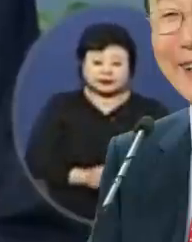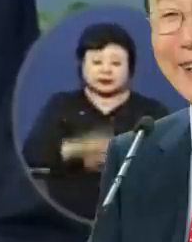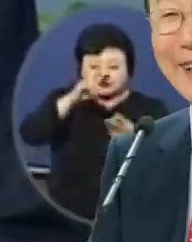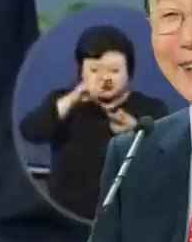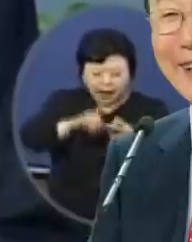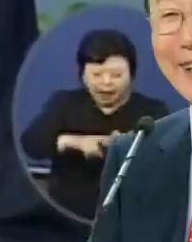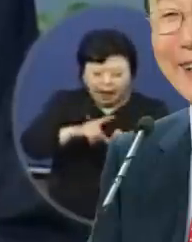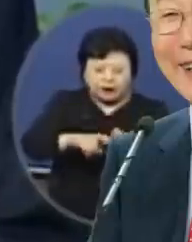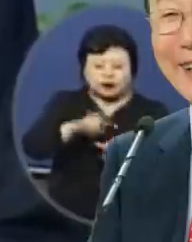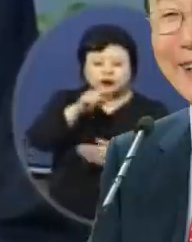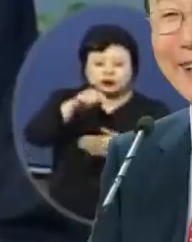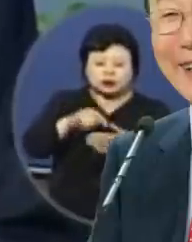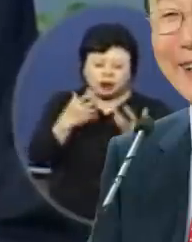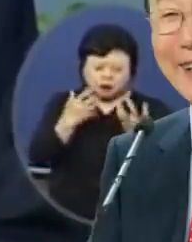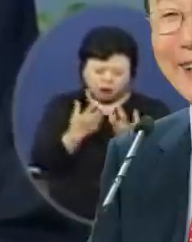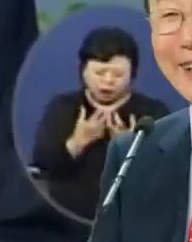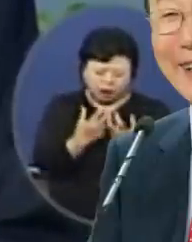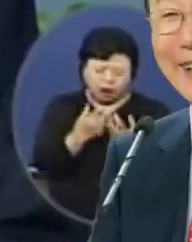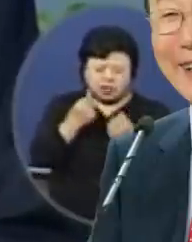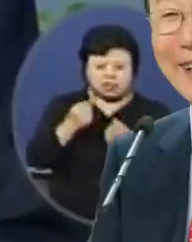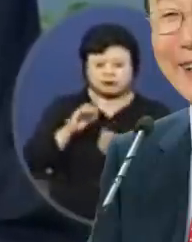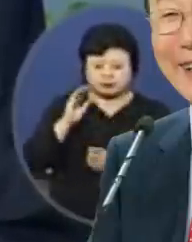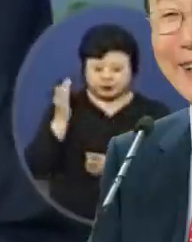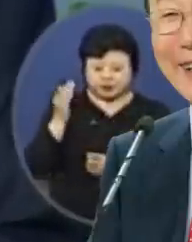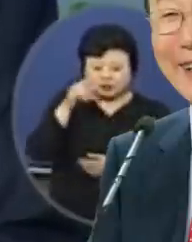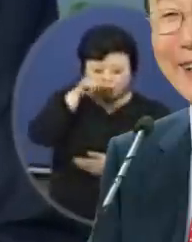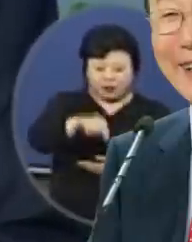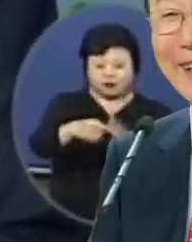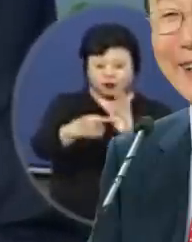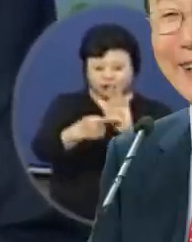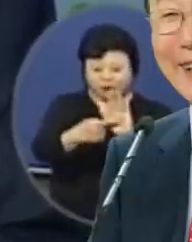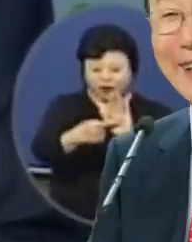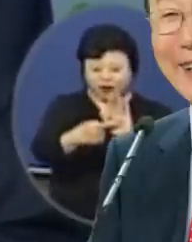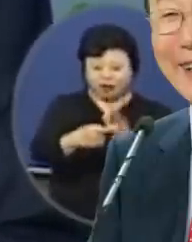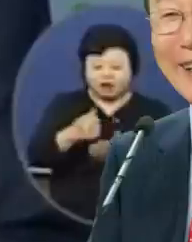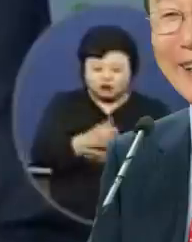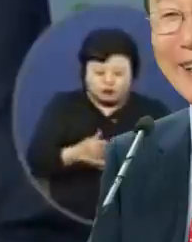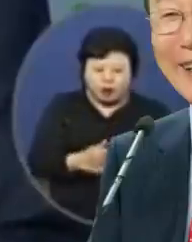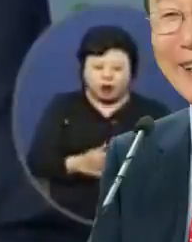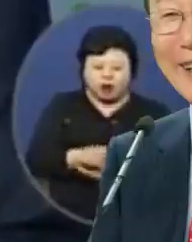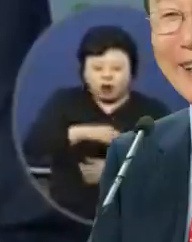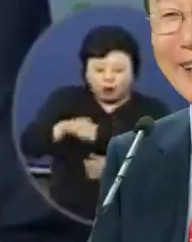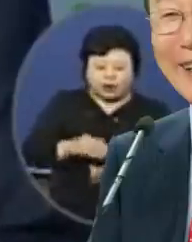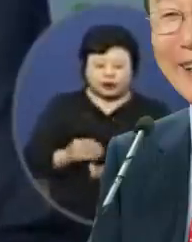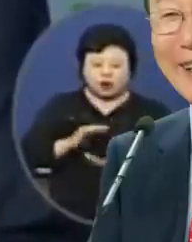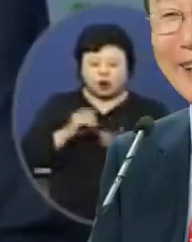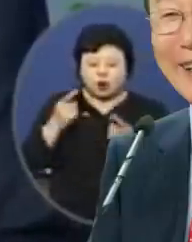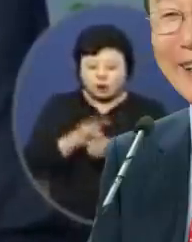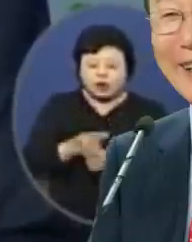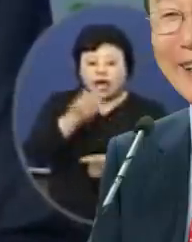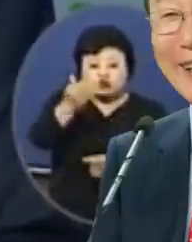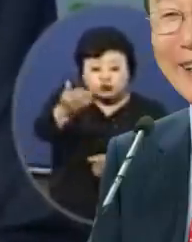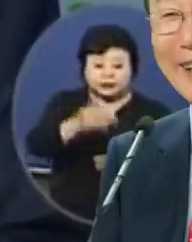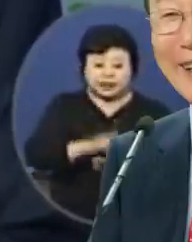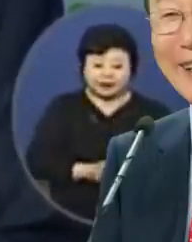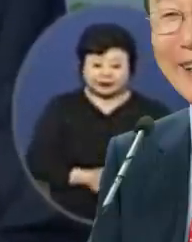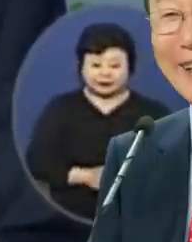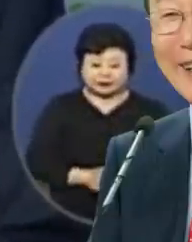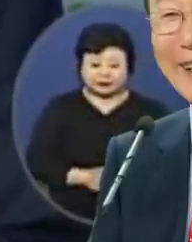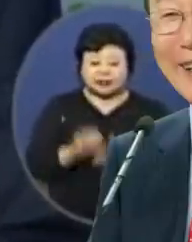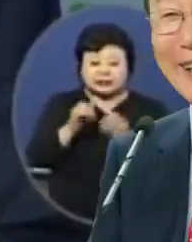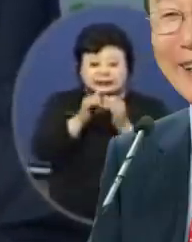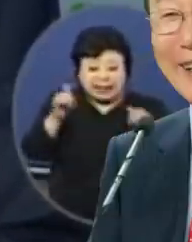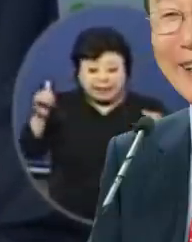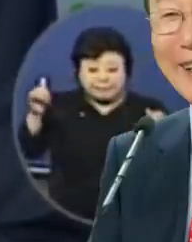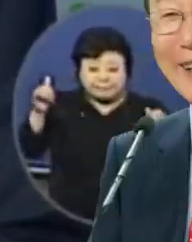그것이 여러분 속에 가득 있는 에너지가 되어 밖으로 나타나서 운명과 환경을 변화시켜버리고 마는 것입니다.